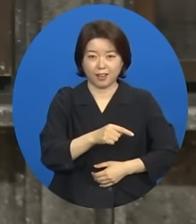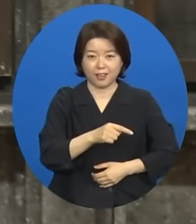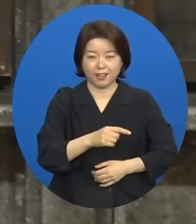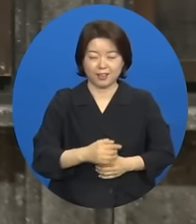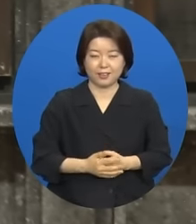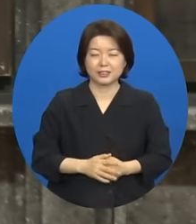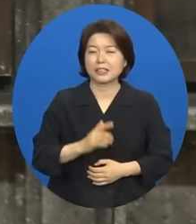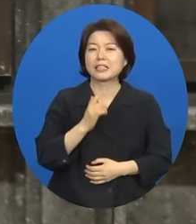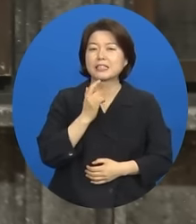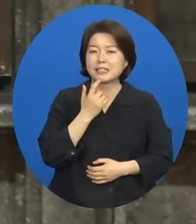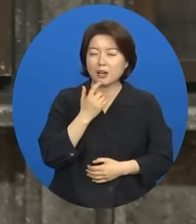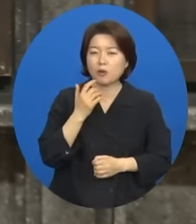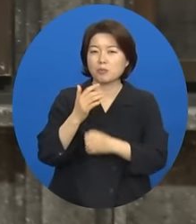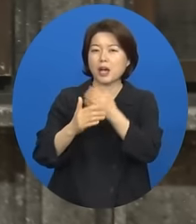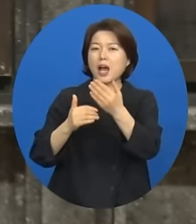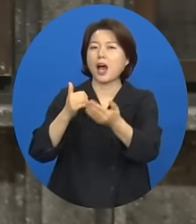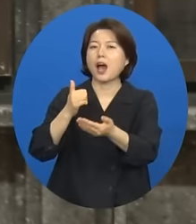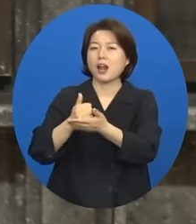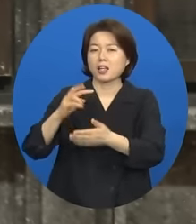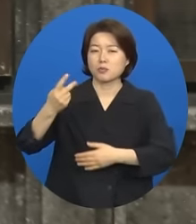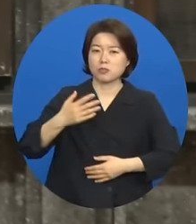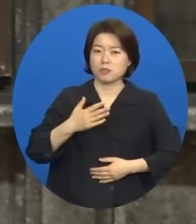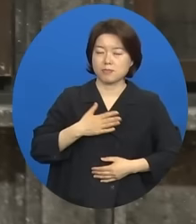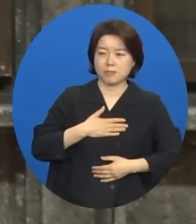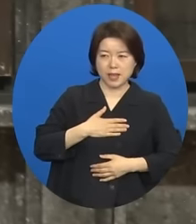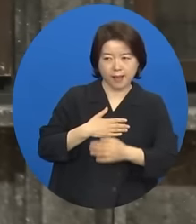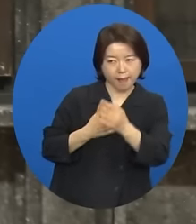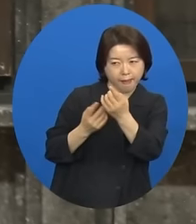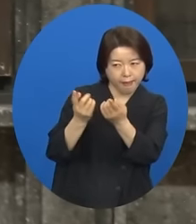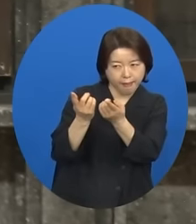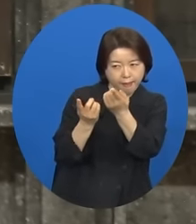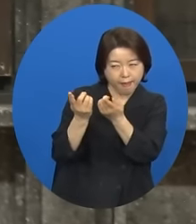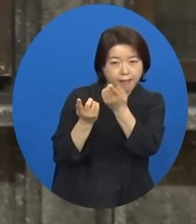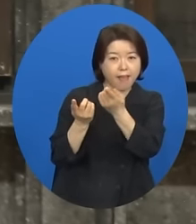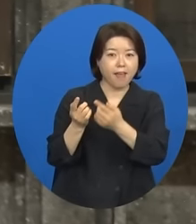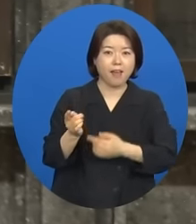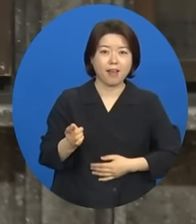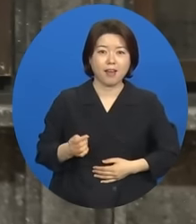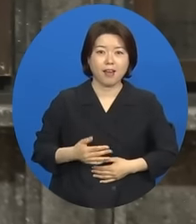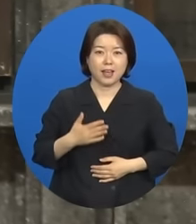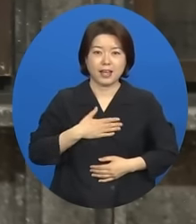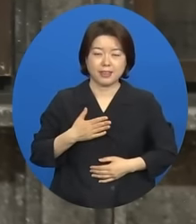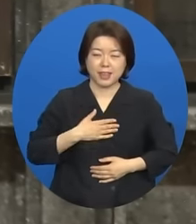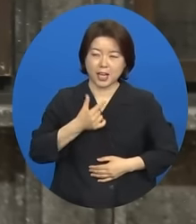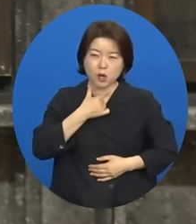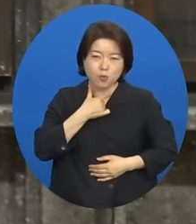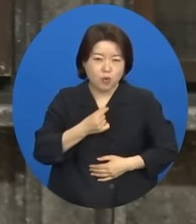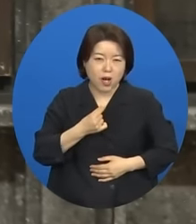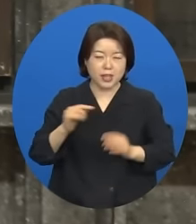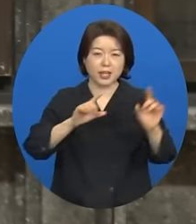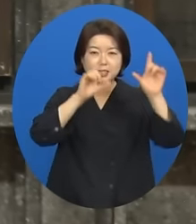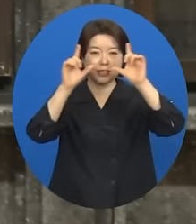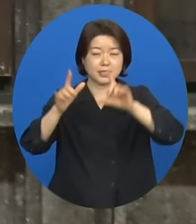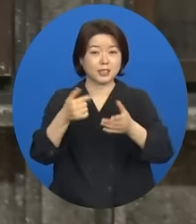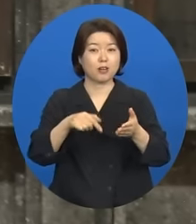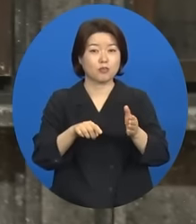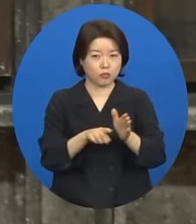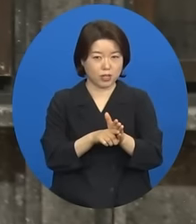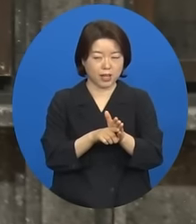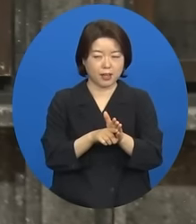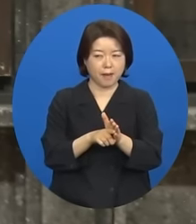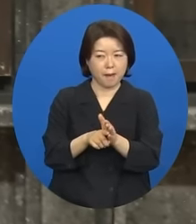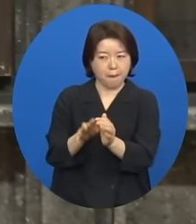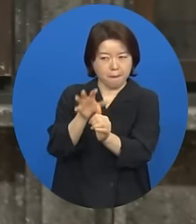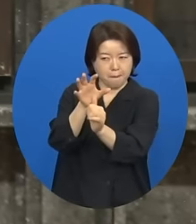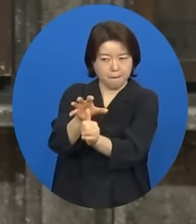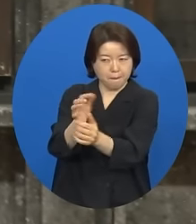야곱은 하나님도 내가 컨트롤해서 내가 원하는 삶을 위해서 통제할